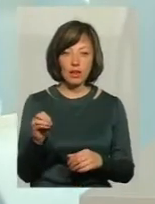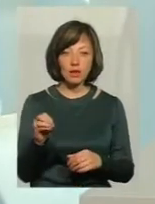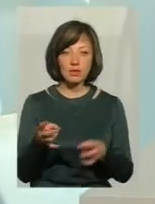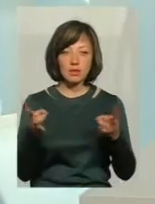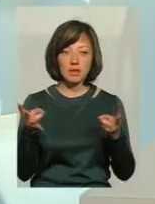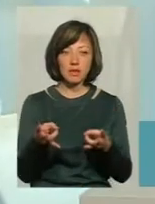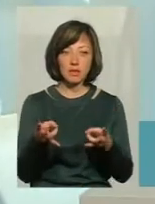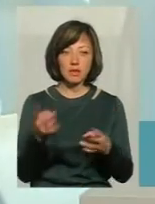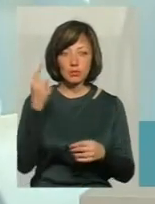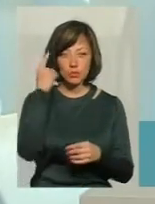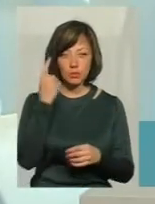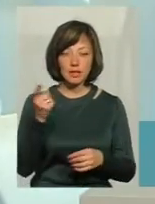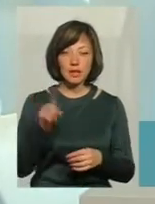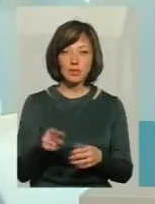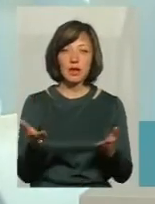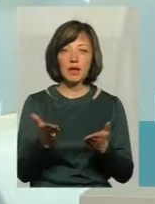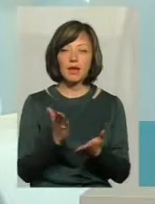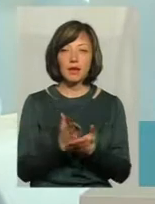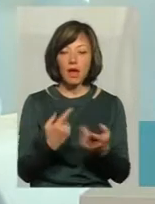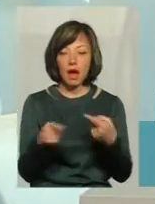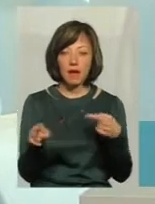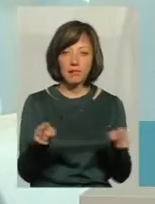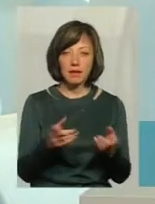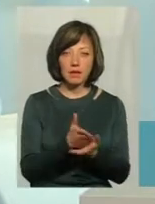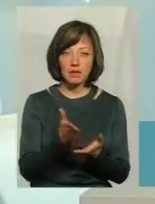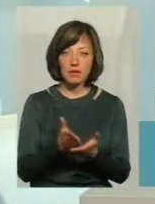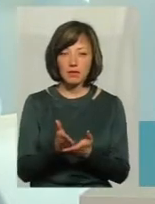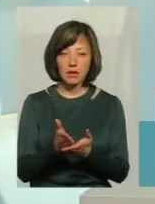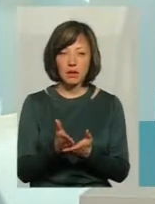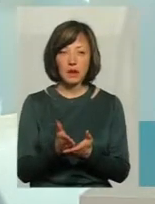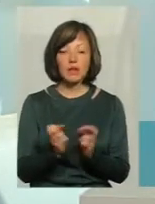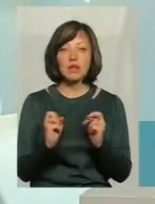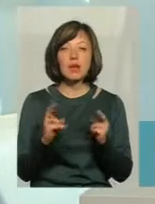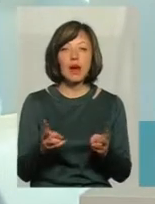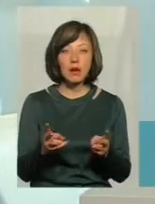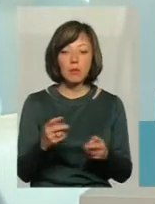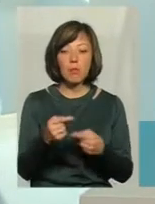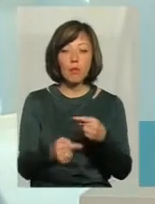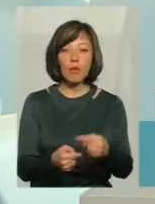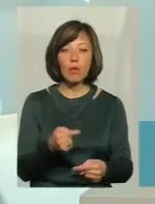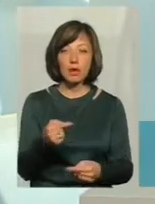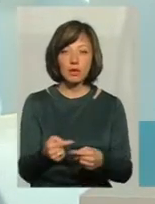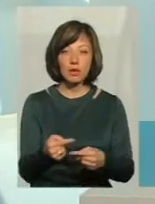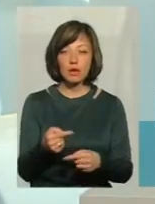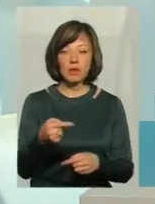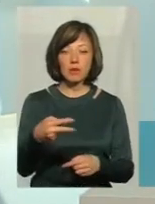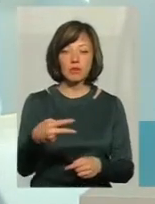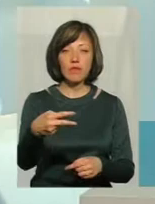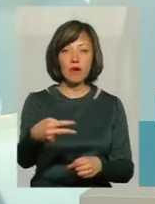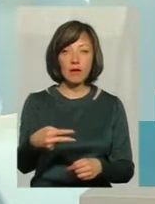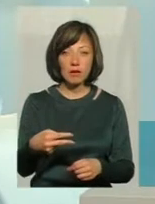треба думати над тим, які є альтернативи, і думати категоріями, а яким чином покоління там або два